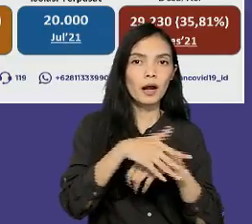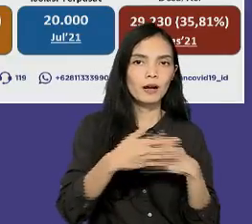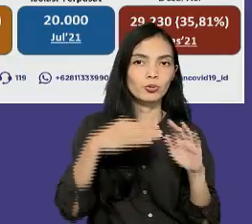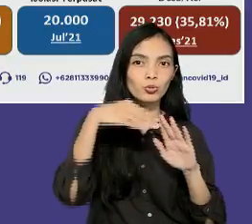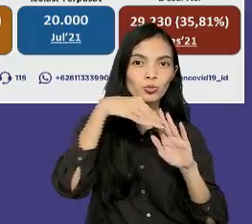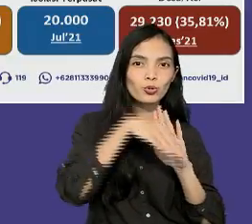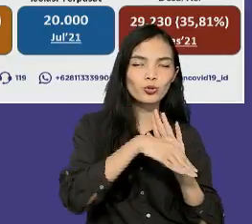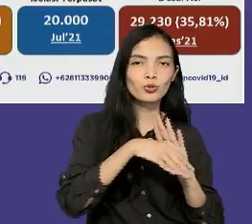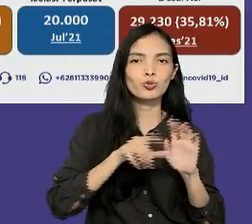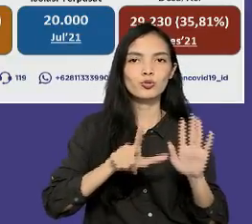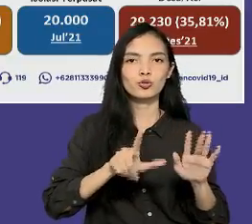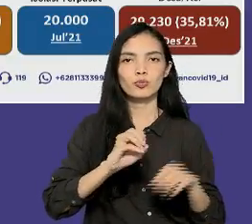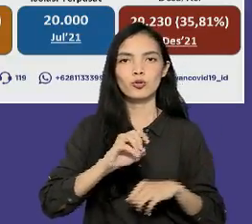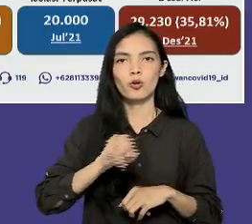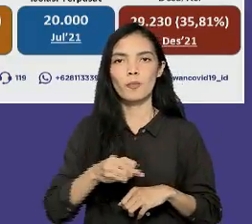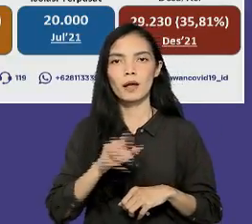70,5%